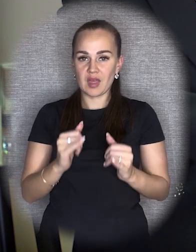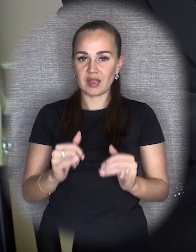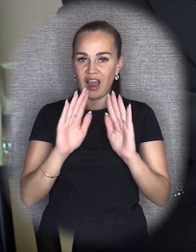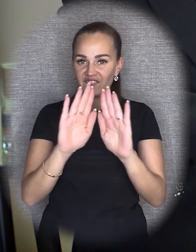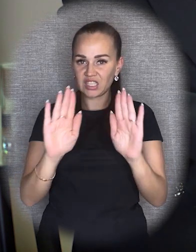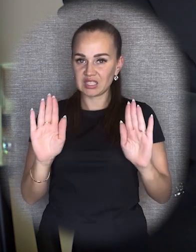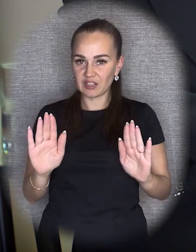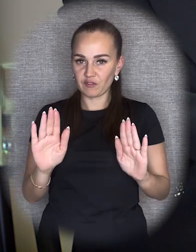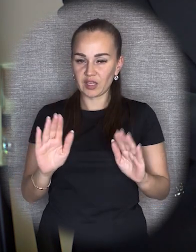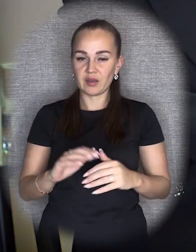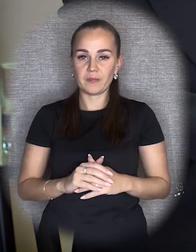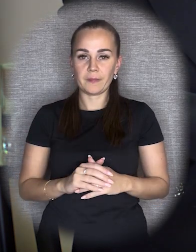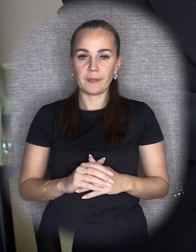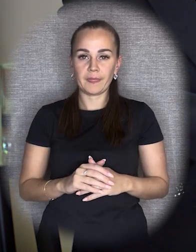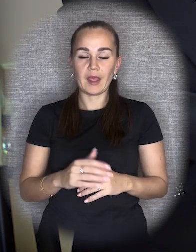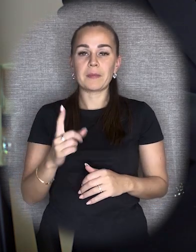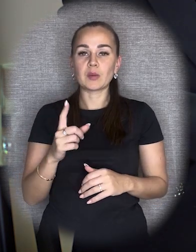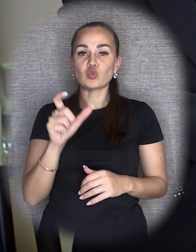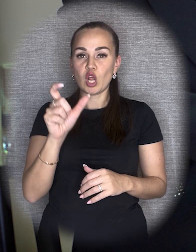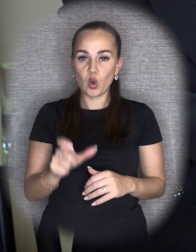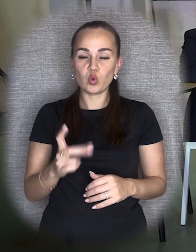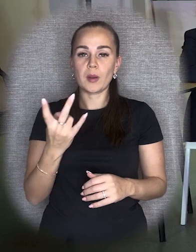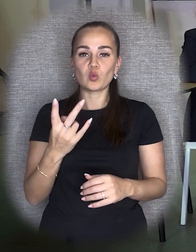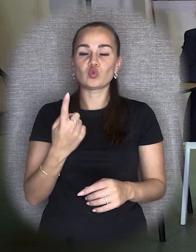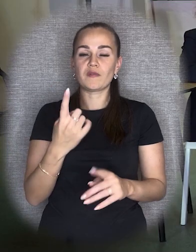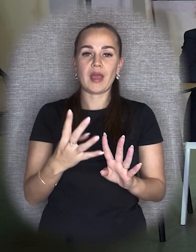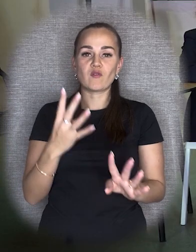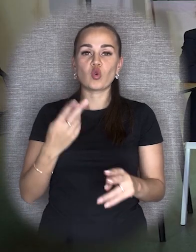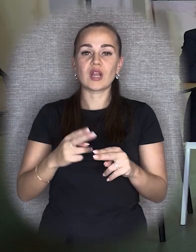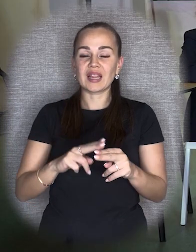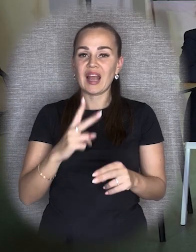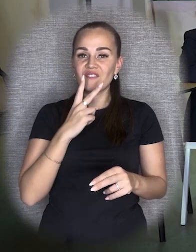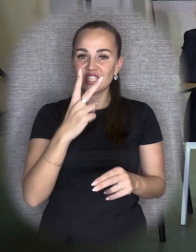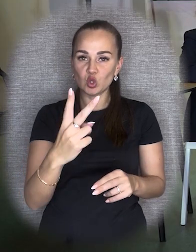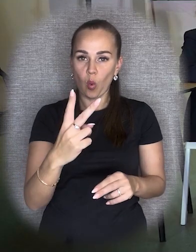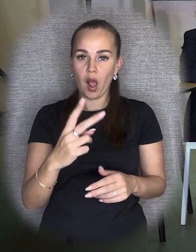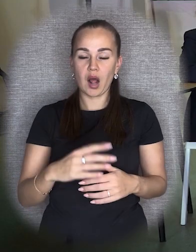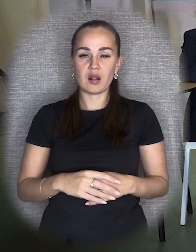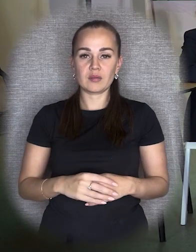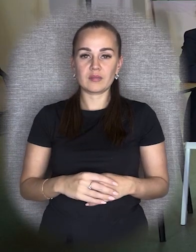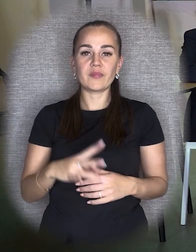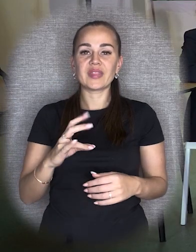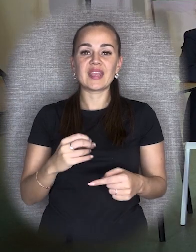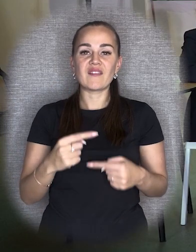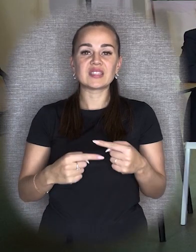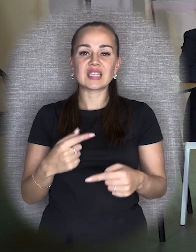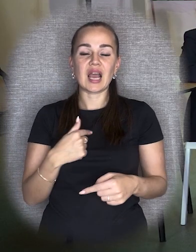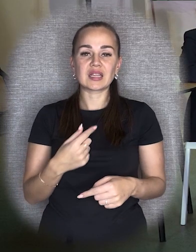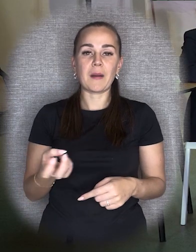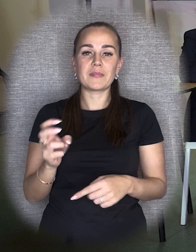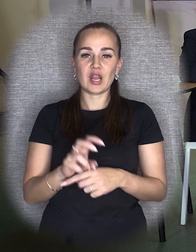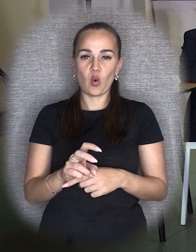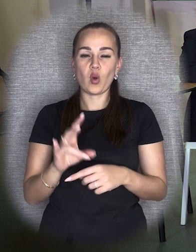что зритель, он же прежде всего визуал. И не всегда, и далеко не всегда к нам приходят на выставки,